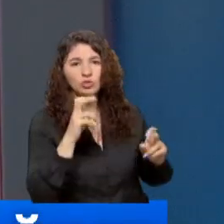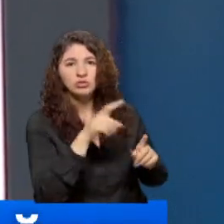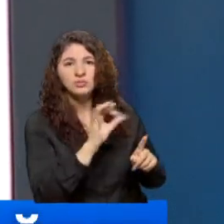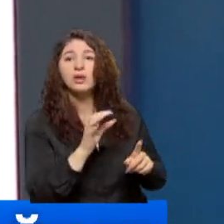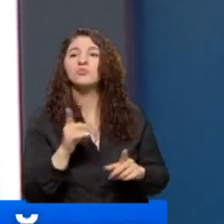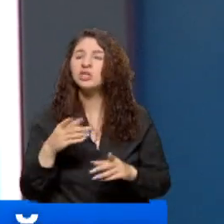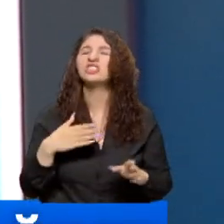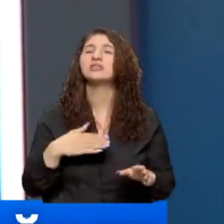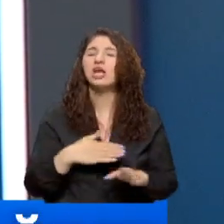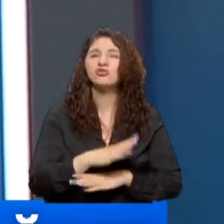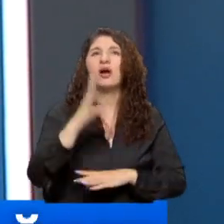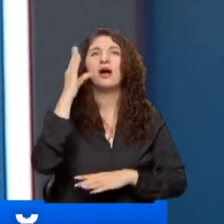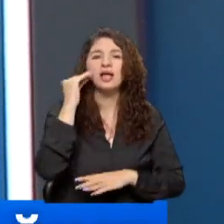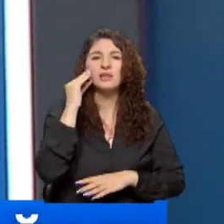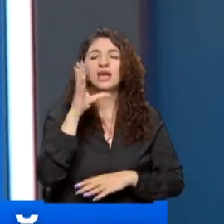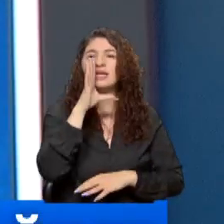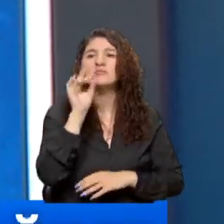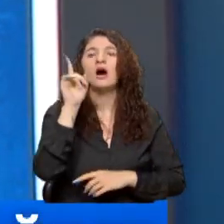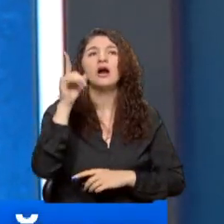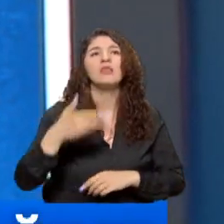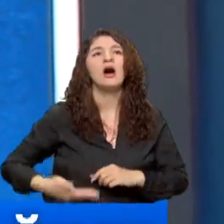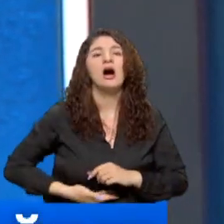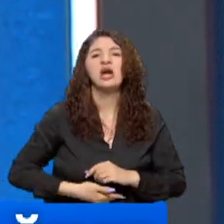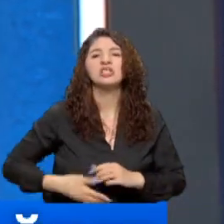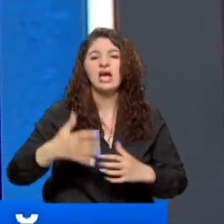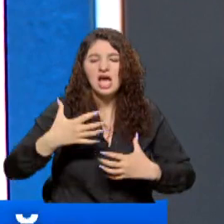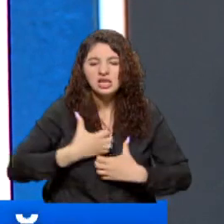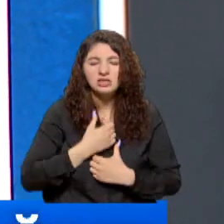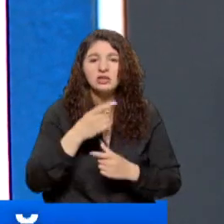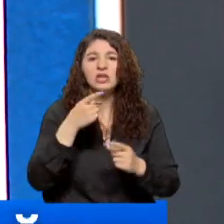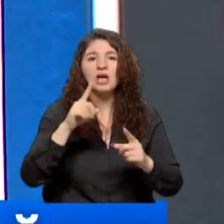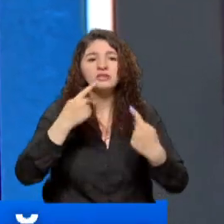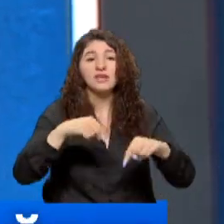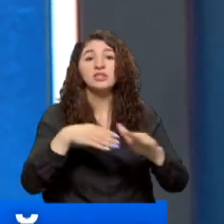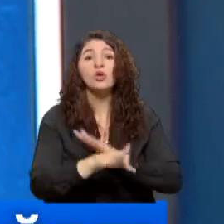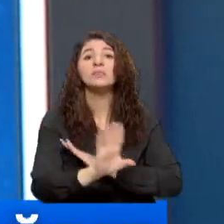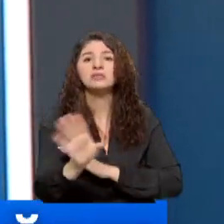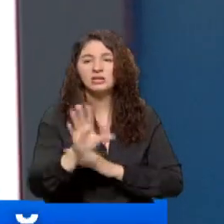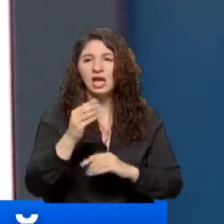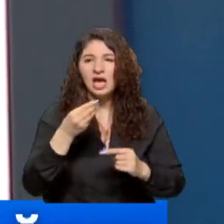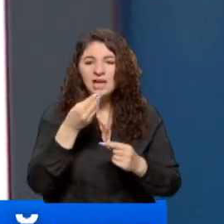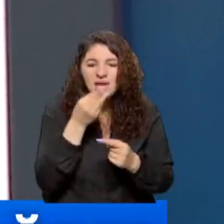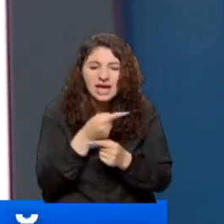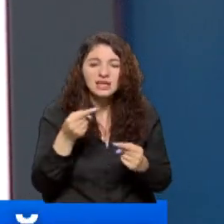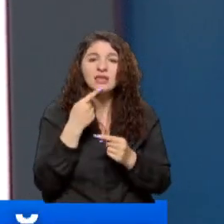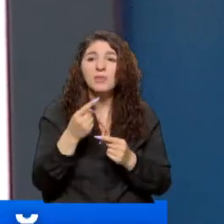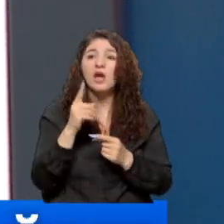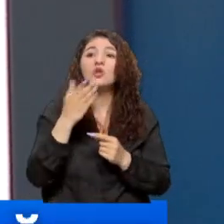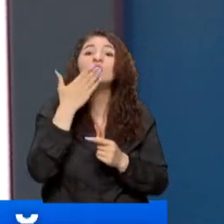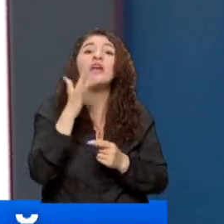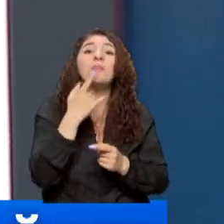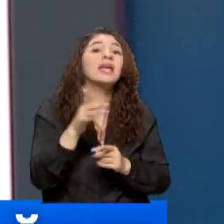mi bu gerçek anlamda kimseyi Allah açlık ve kıtlıkla sınamasın bakın kıtlık demek illaki